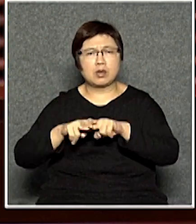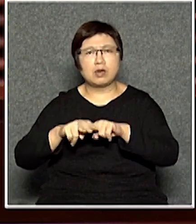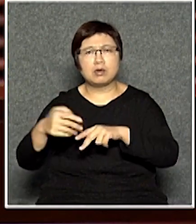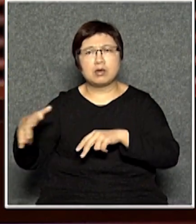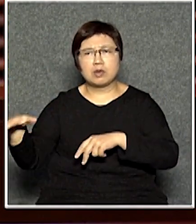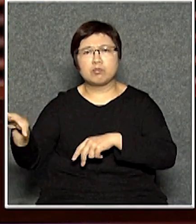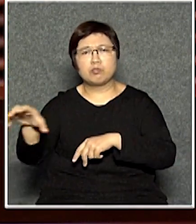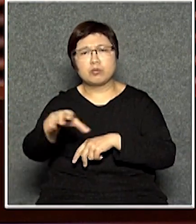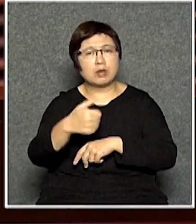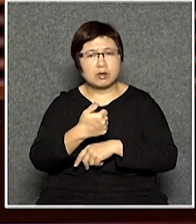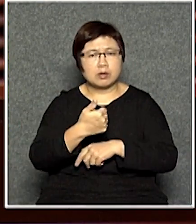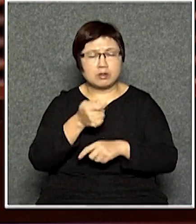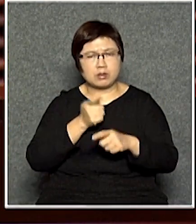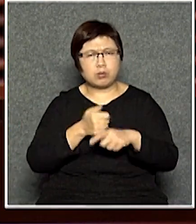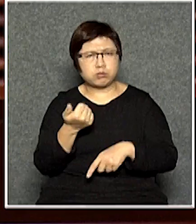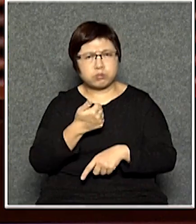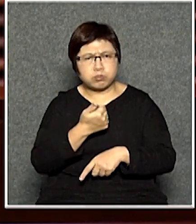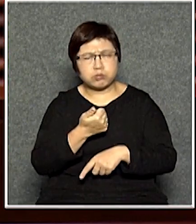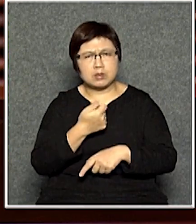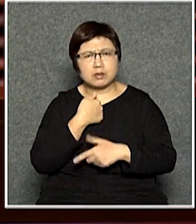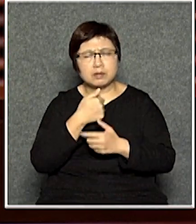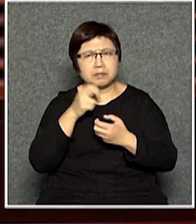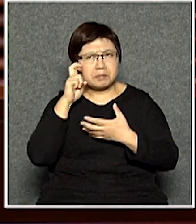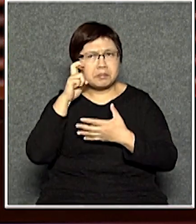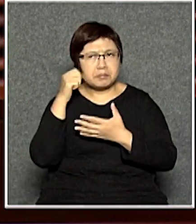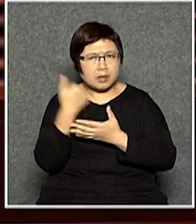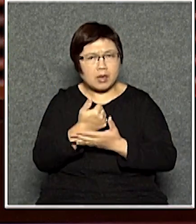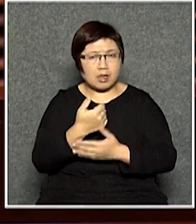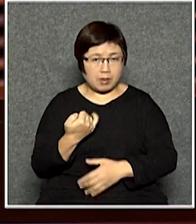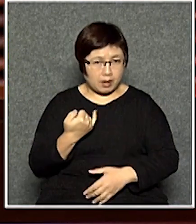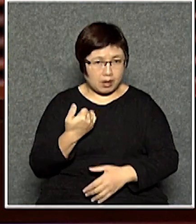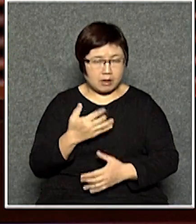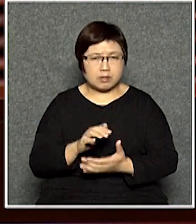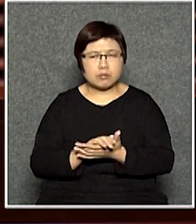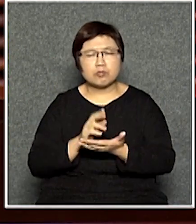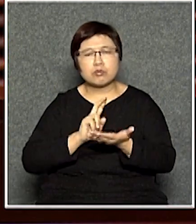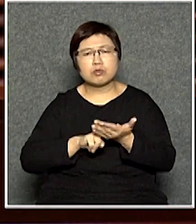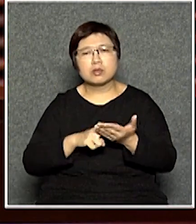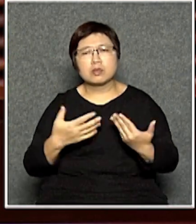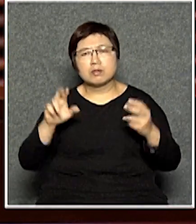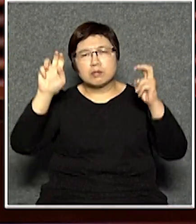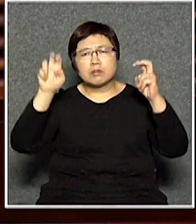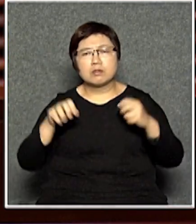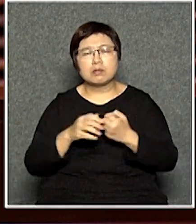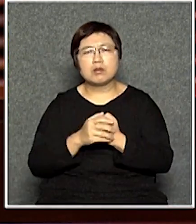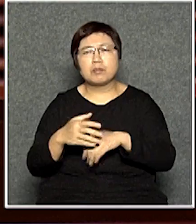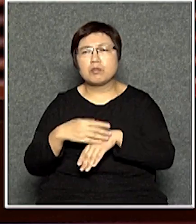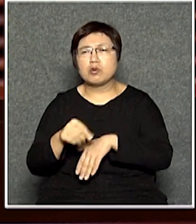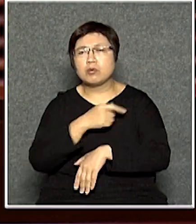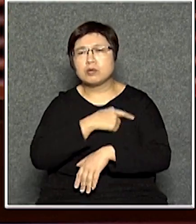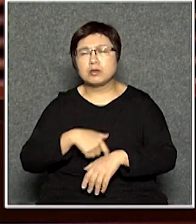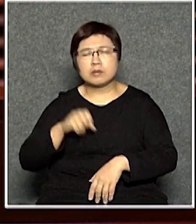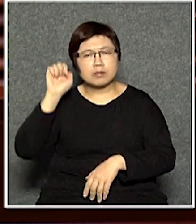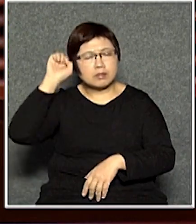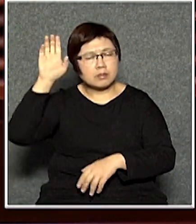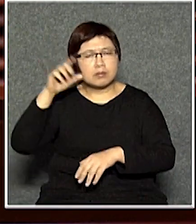市，這個是否更加好、更加應該值得考慮呢，主席？所以我相信今天這個題目，毛孟靜議員提出的這個題目